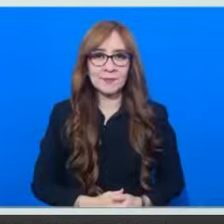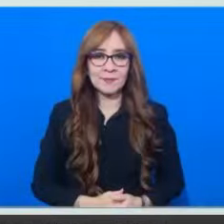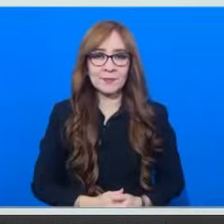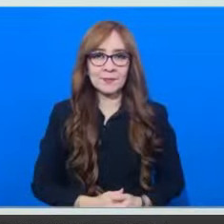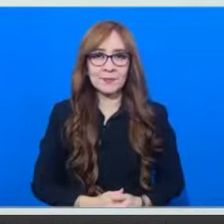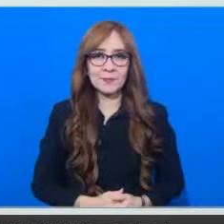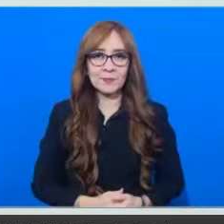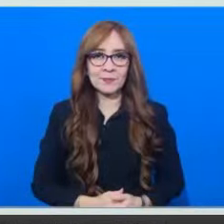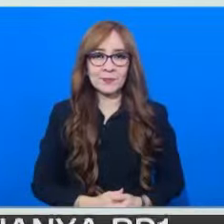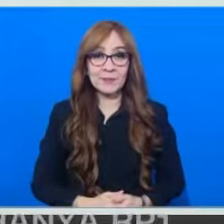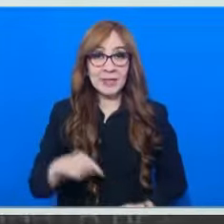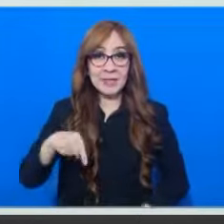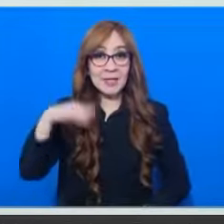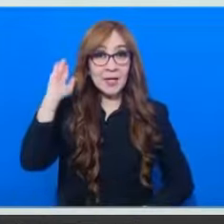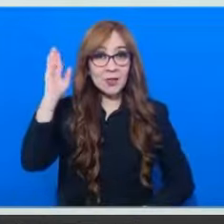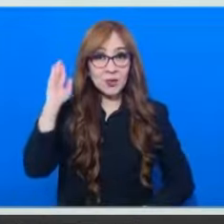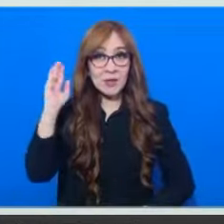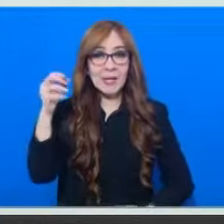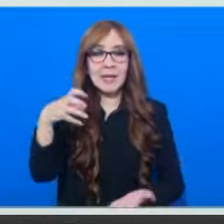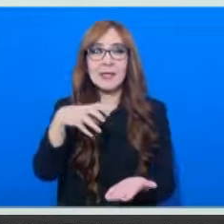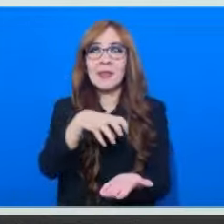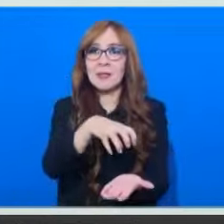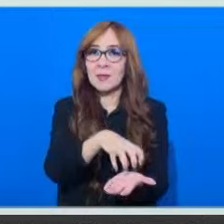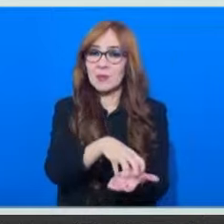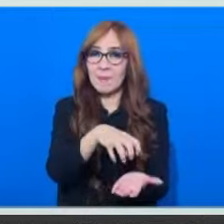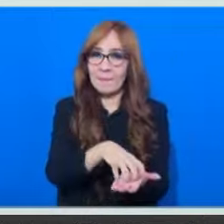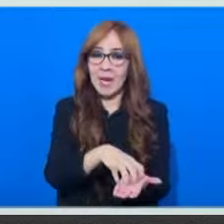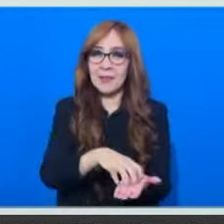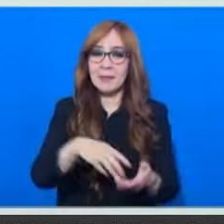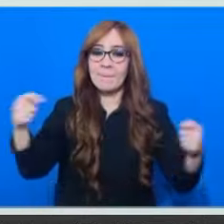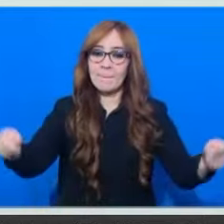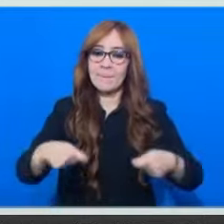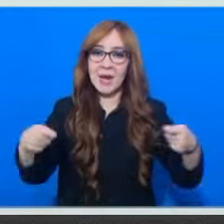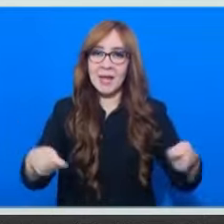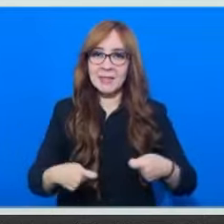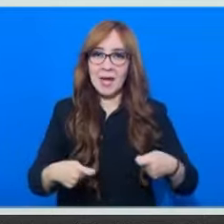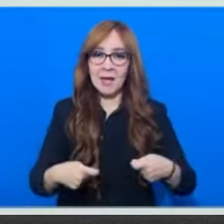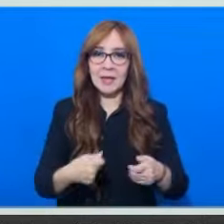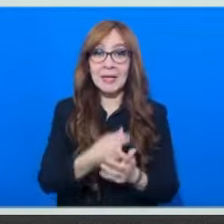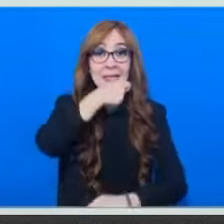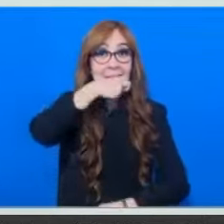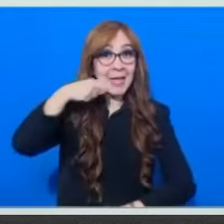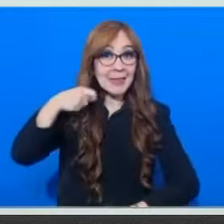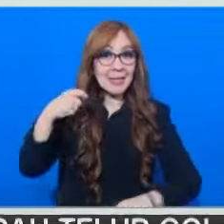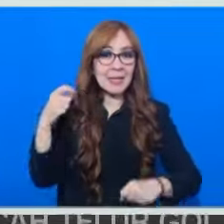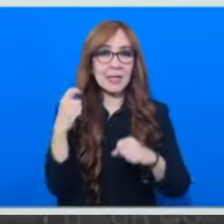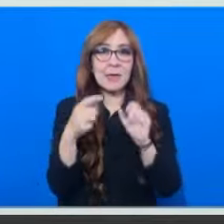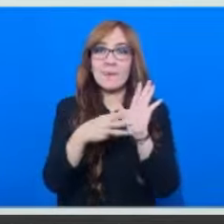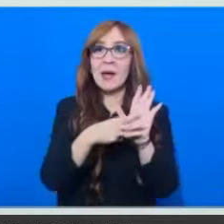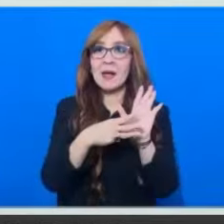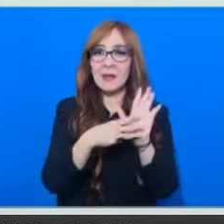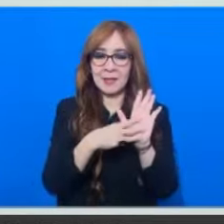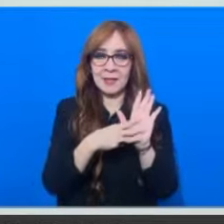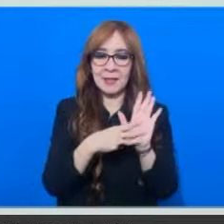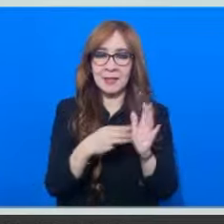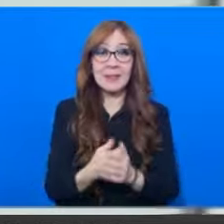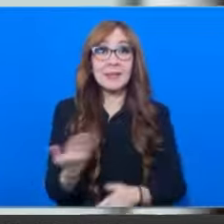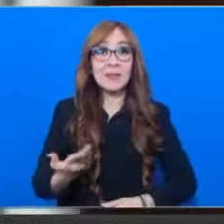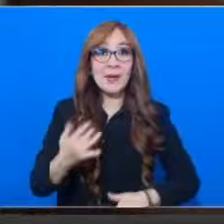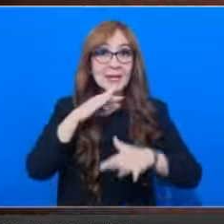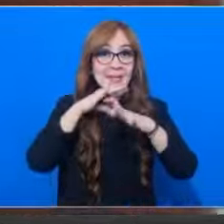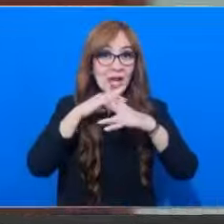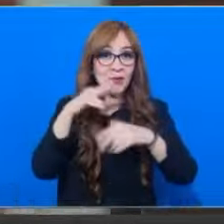Nah, saat ini saya sudah berada di salah satu rumah produksi dari pembuatan sate Maranggi khas Cianjur, Mak Nunung, yang ada di kawasan Cianjur, Jawa Barat. Kita lihat ke sini